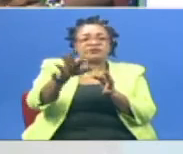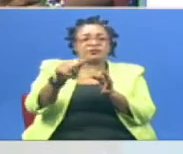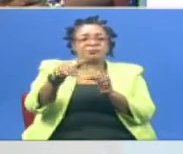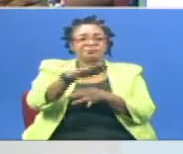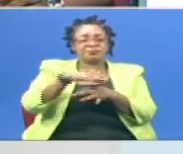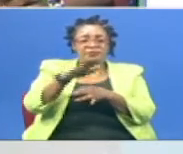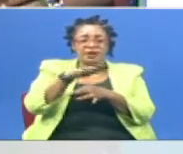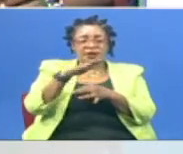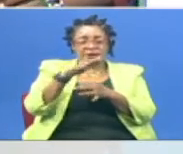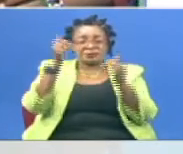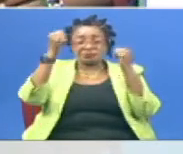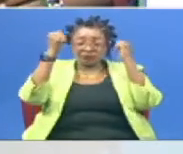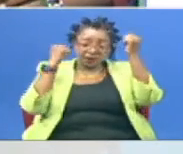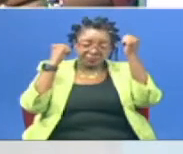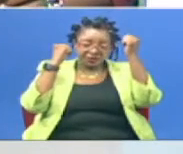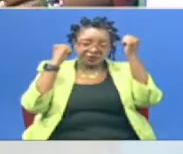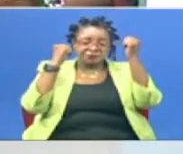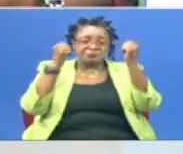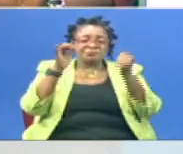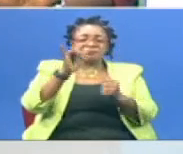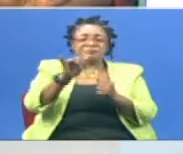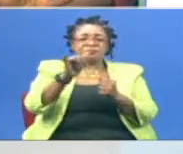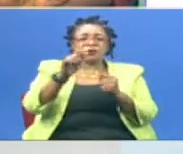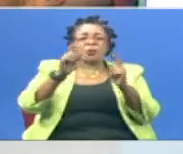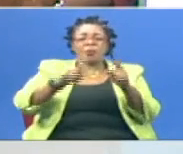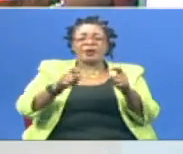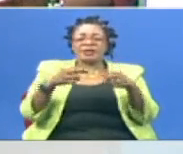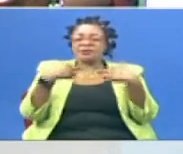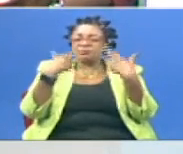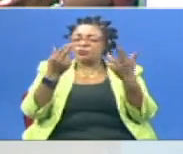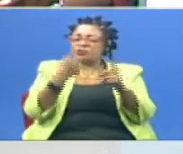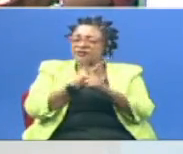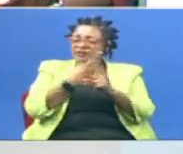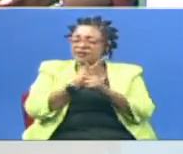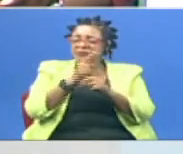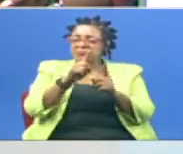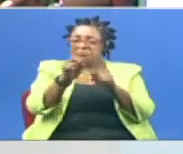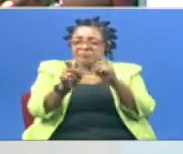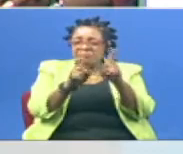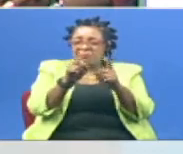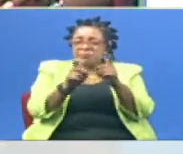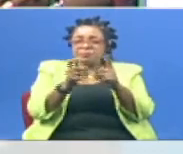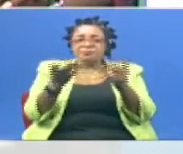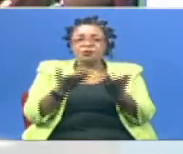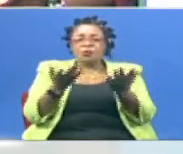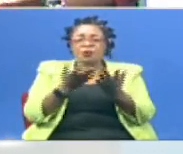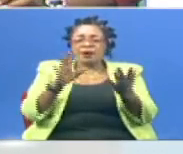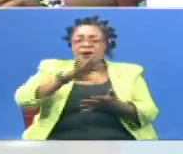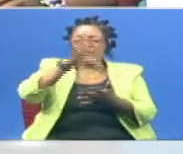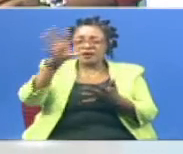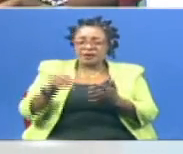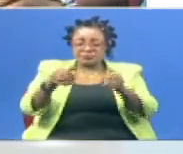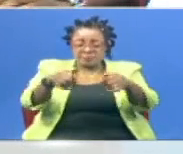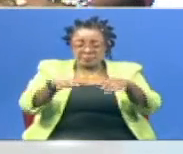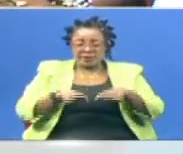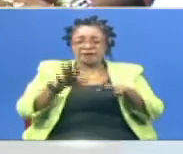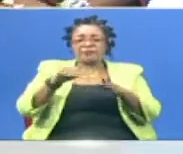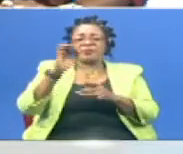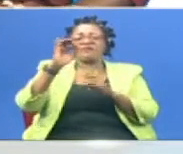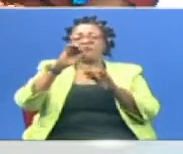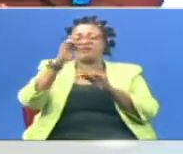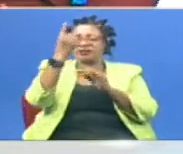kambi ya wanajeshi wa Uingereza kunatarajiwa kujibu maswali chungu nzima kuhusu walikozikwa mashujaa wa Afrika kutokana na vita vya kwanza